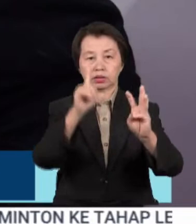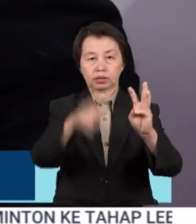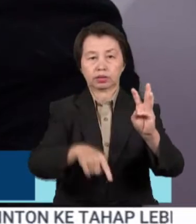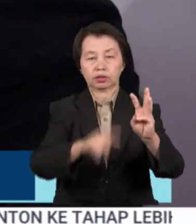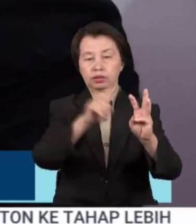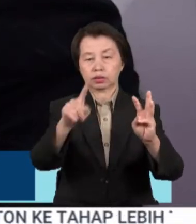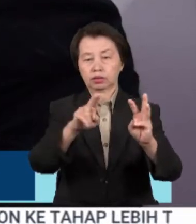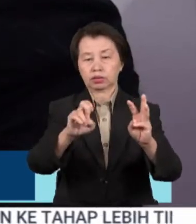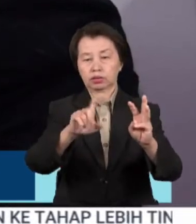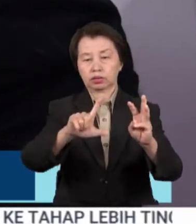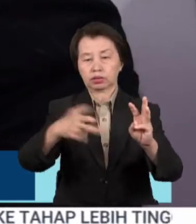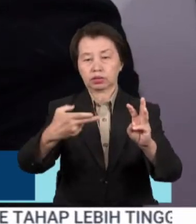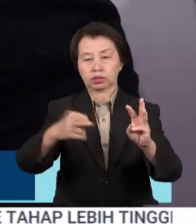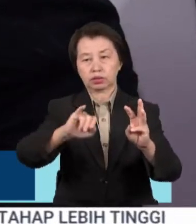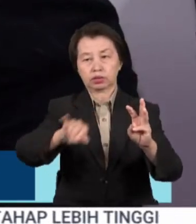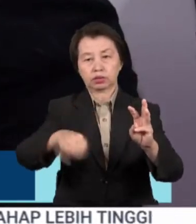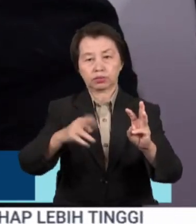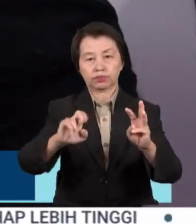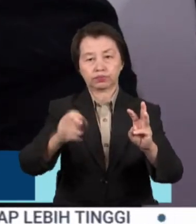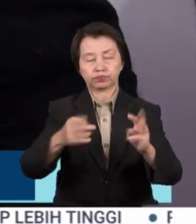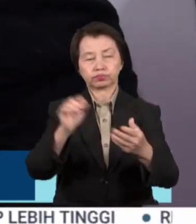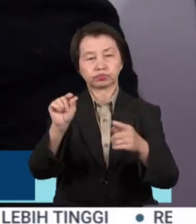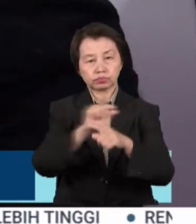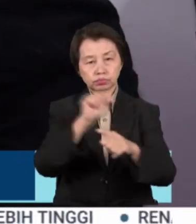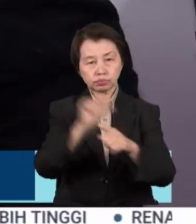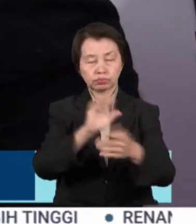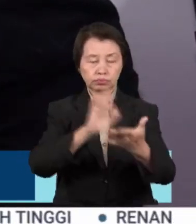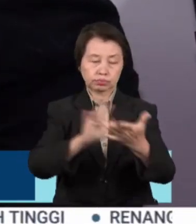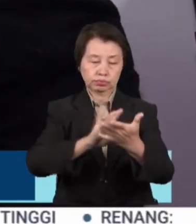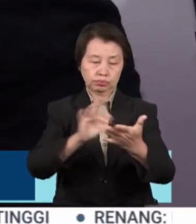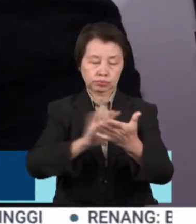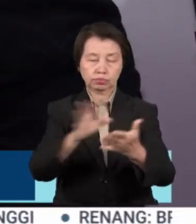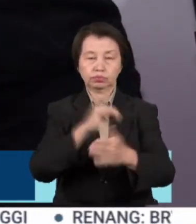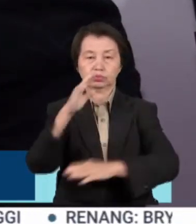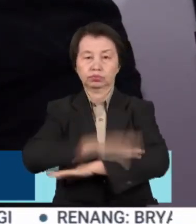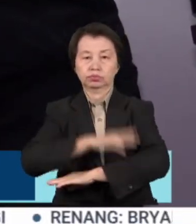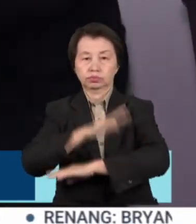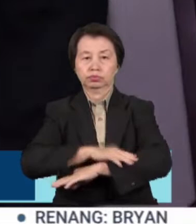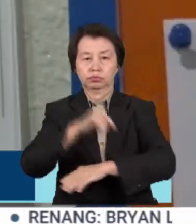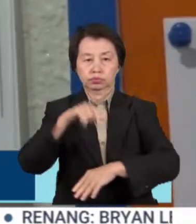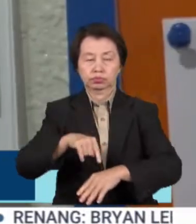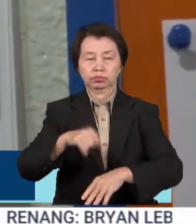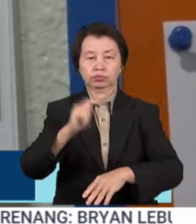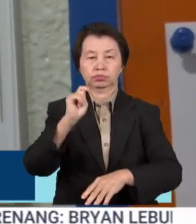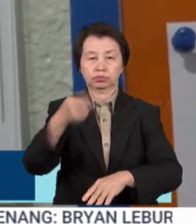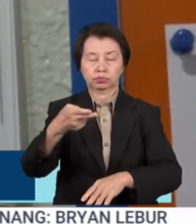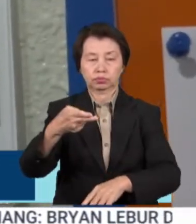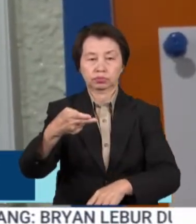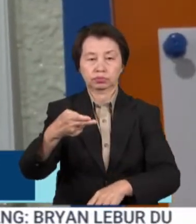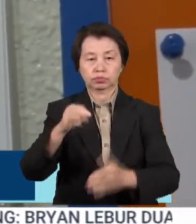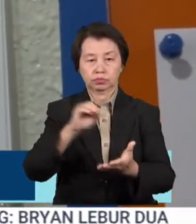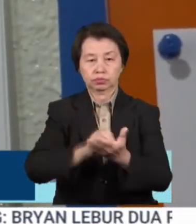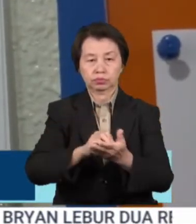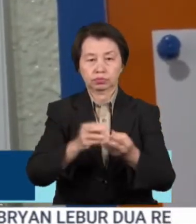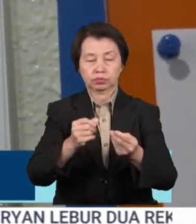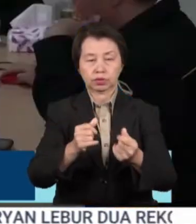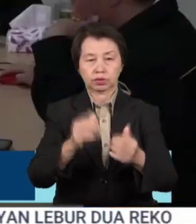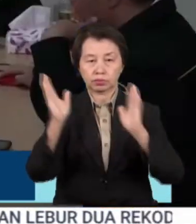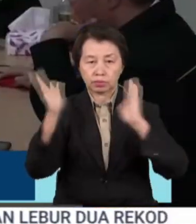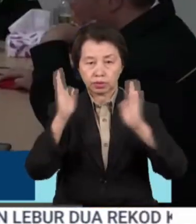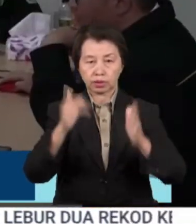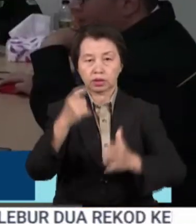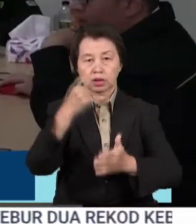Zulhijjah ini. Ia menggunakan aplikasi Tijari dan kaunter cawangan tabung haji TH di tanah air.